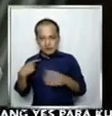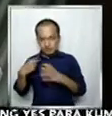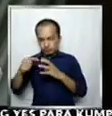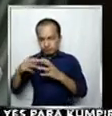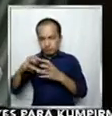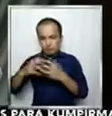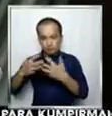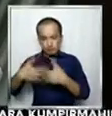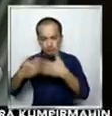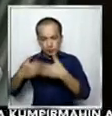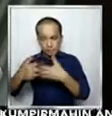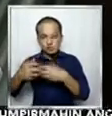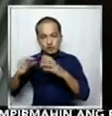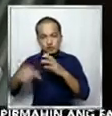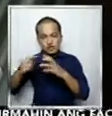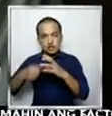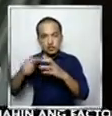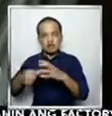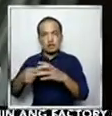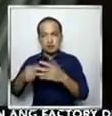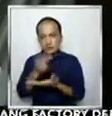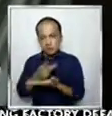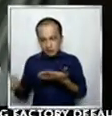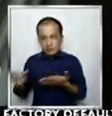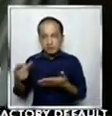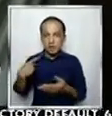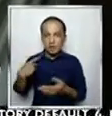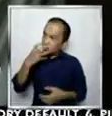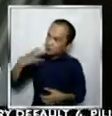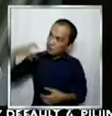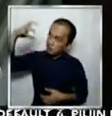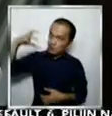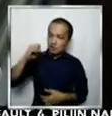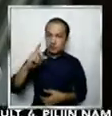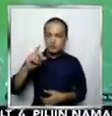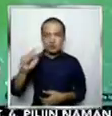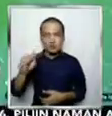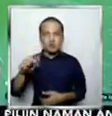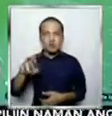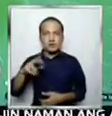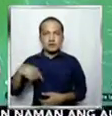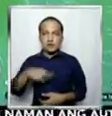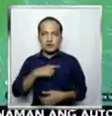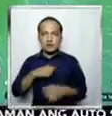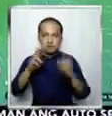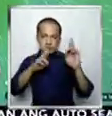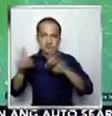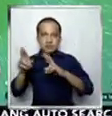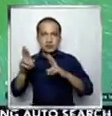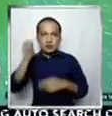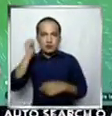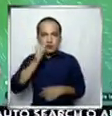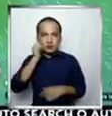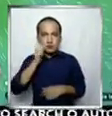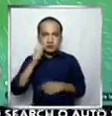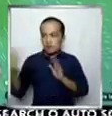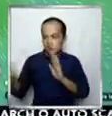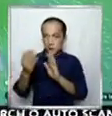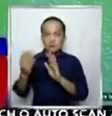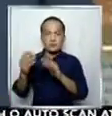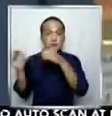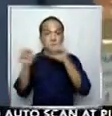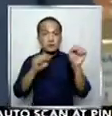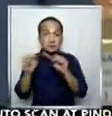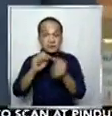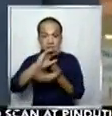Kung mag-fail ang generator, meron po tayong solar. Tayo po ay maging handa palagi. Sa harap ng maparating na bagyo, sa gitna ng